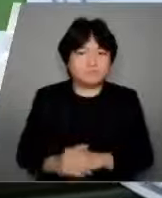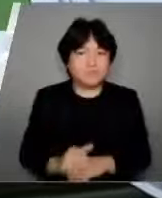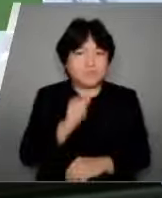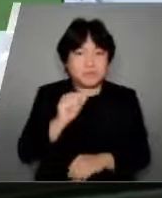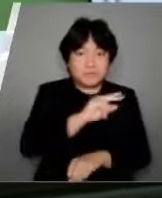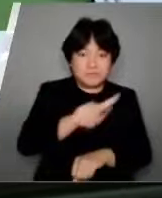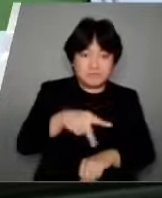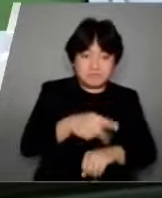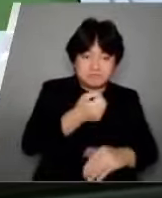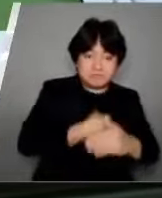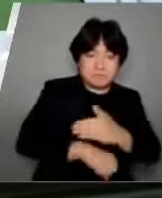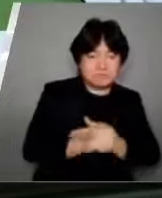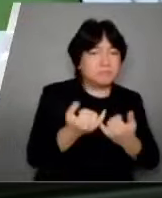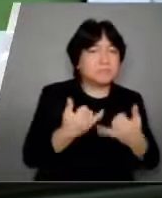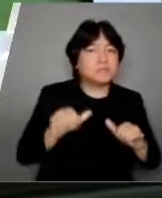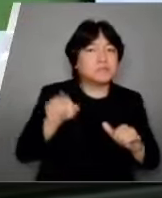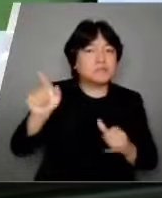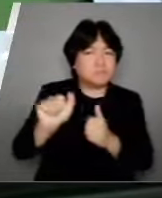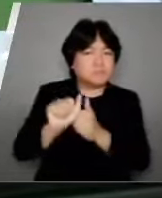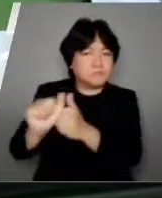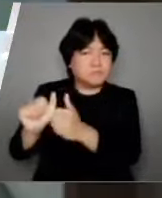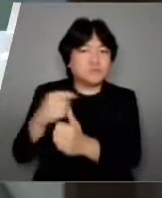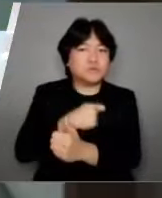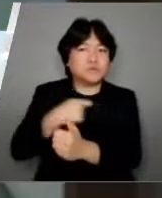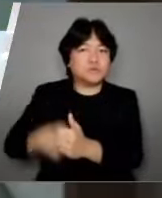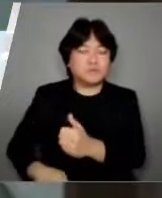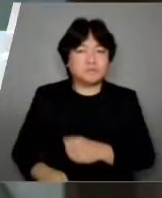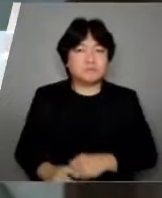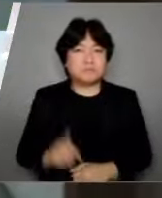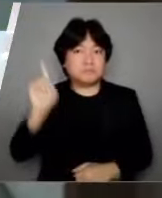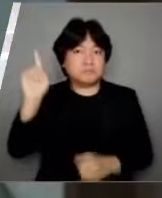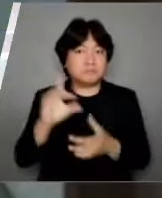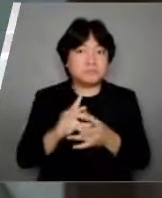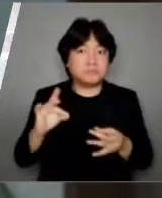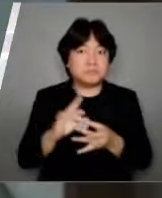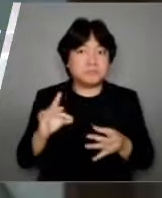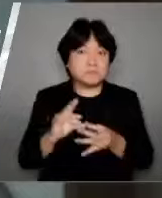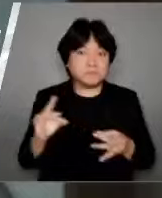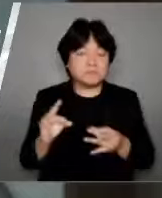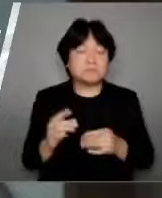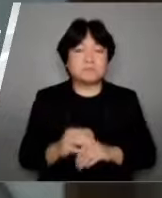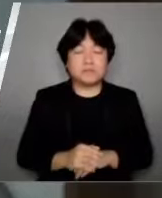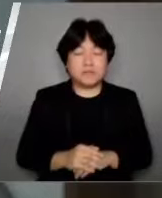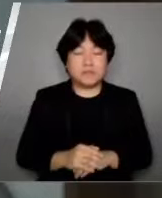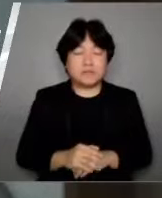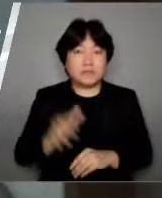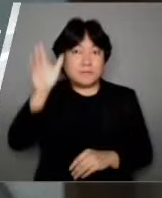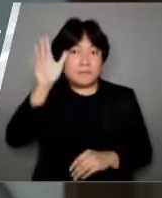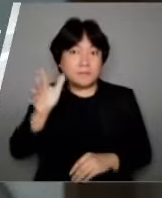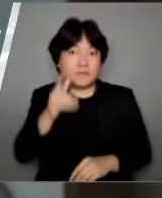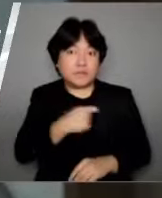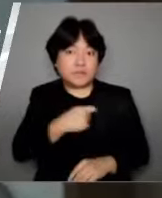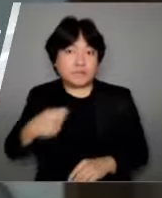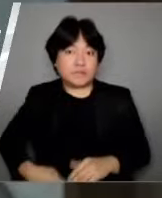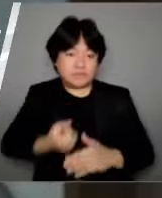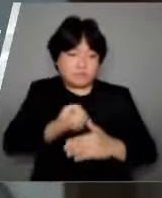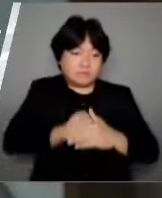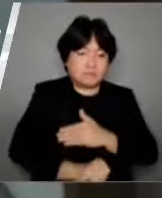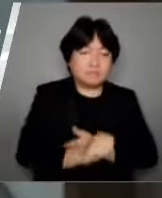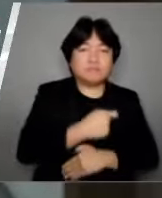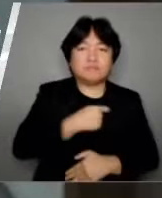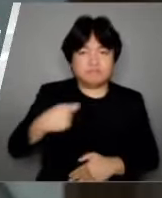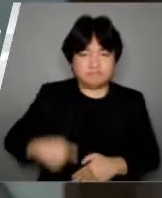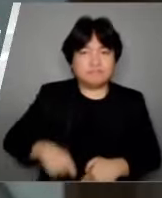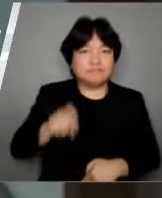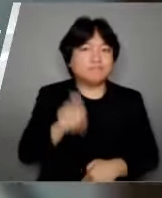ang mga magulang mo ay parehong Chinese ka. Technically kasi lahat ang mga yan will be treated as criminal suspects in China. So they will all be